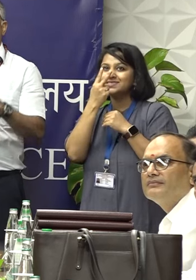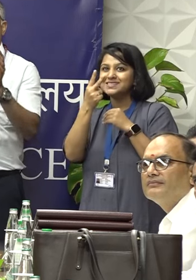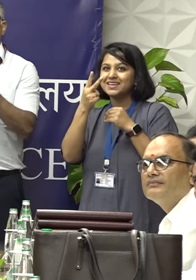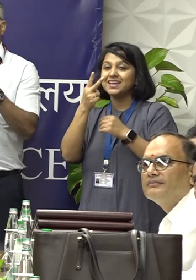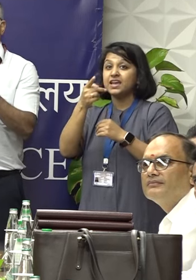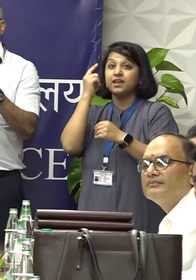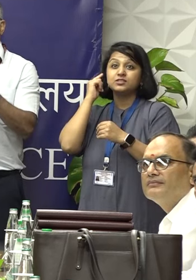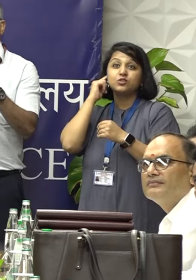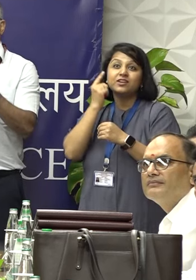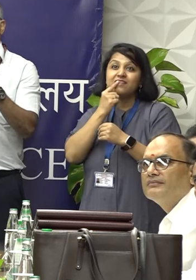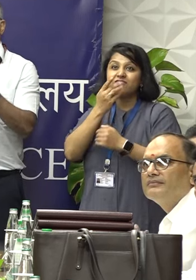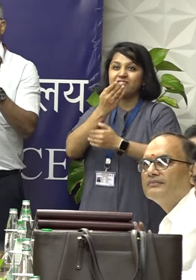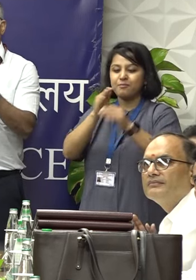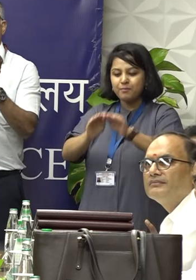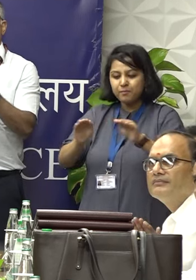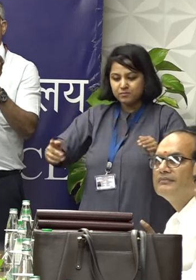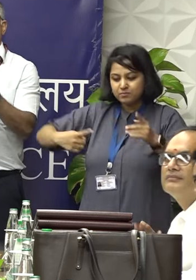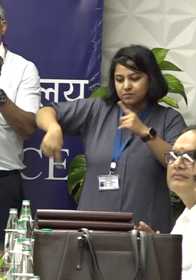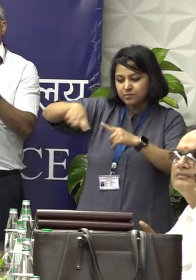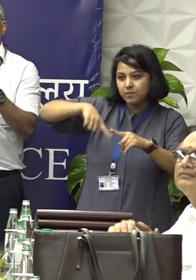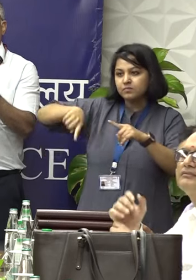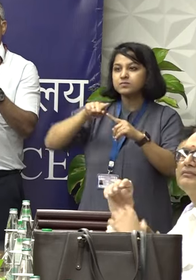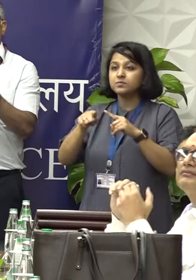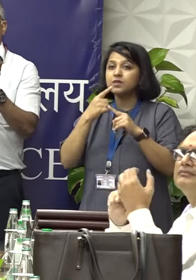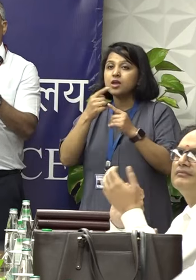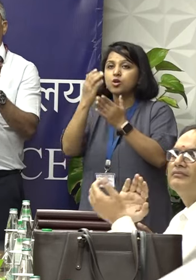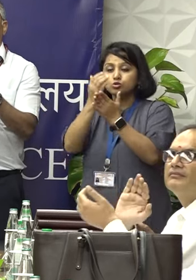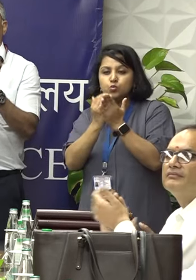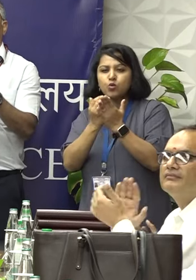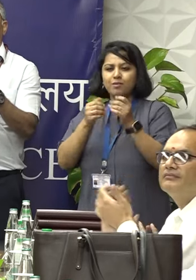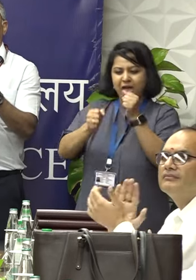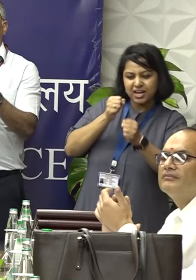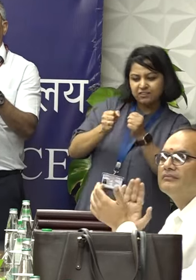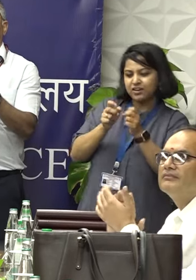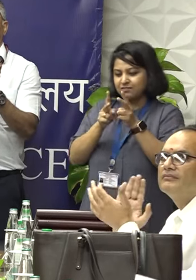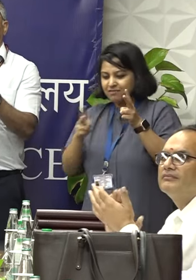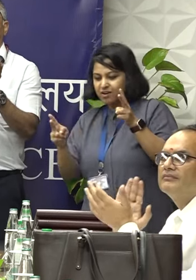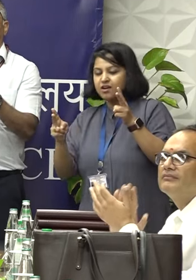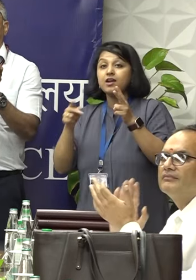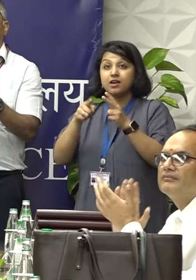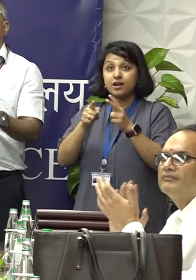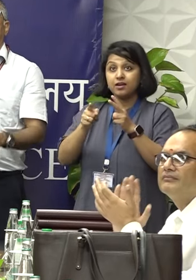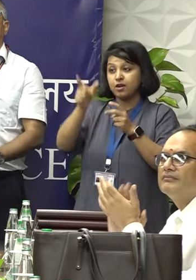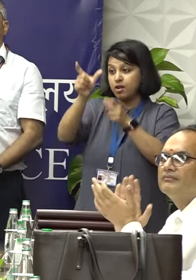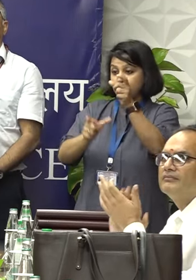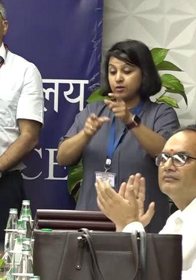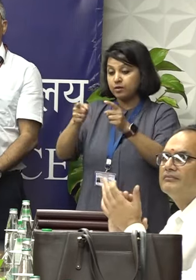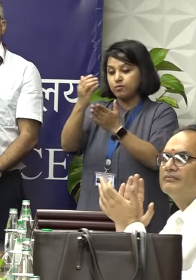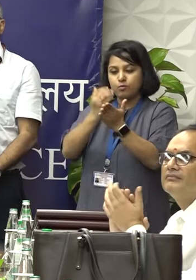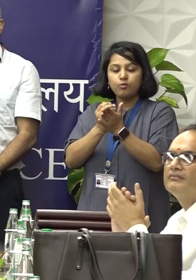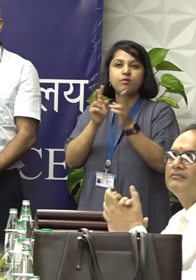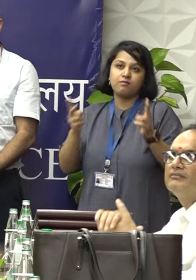श्रवण बाधित बच्चों के लिए विशेष स्कूलों में स्कूल स्तर पर पाठ्यक्रम संबंधी गतिविधियों को ऑफलाइन माध्यम से आयोजित कराएंगे।